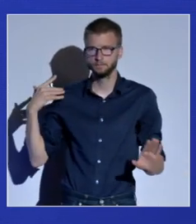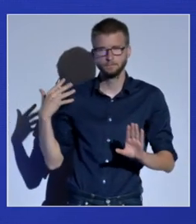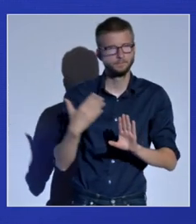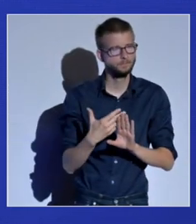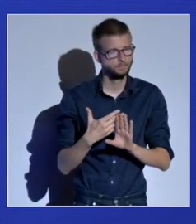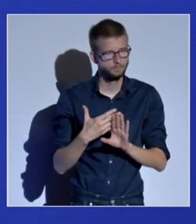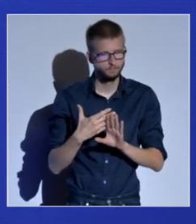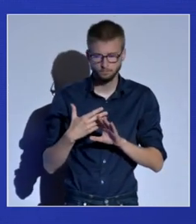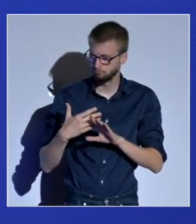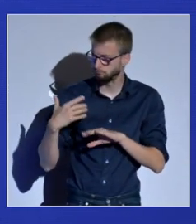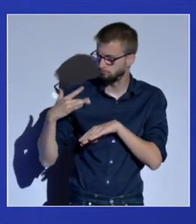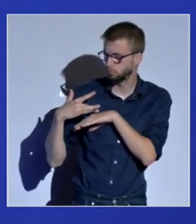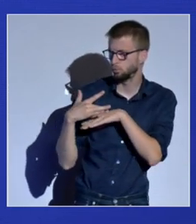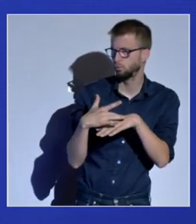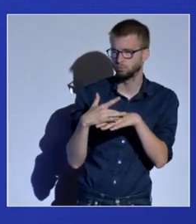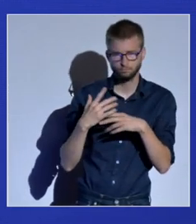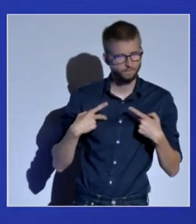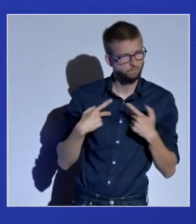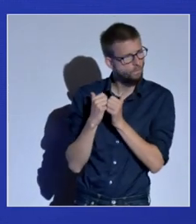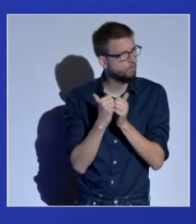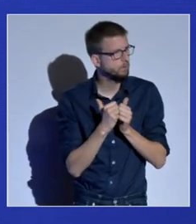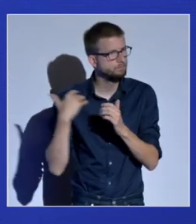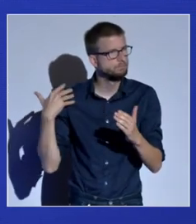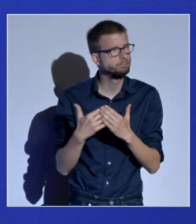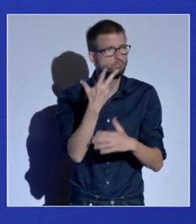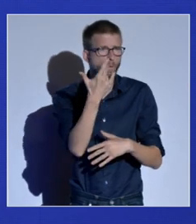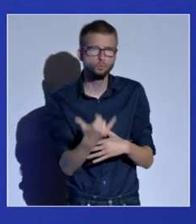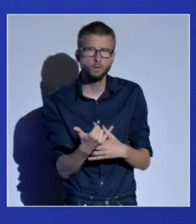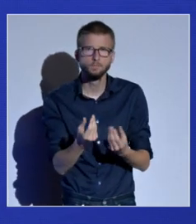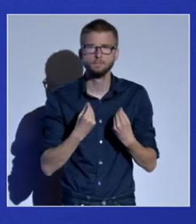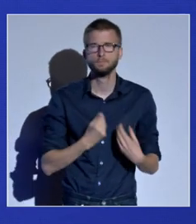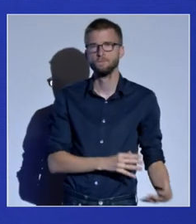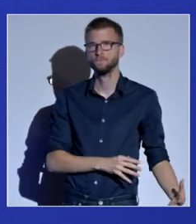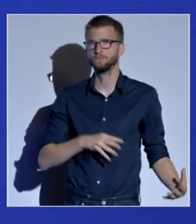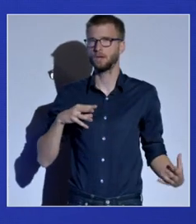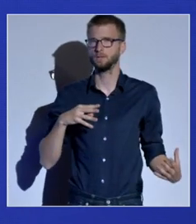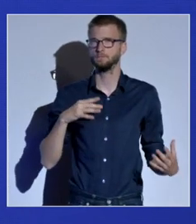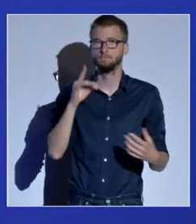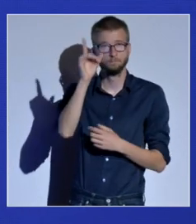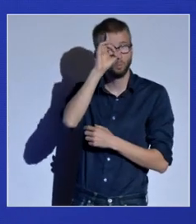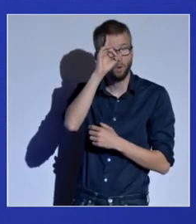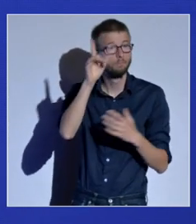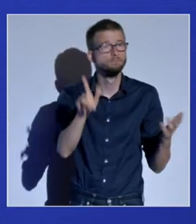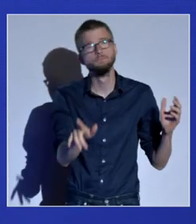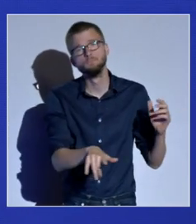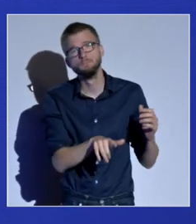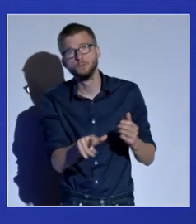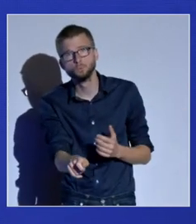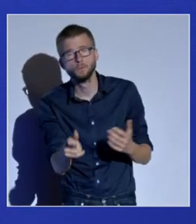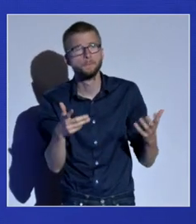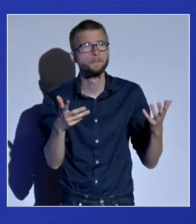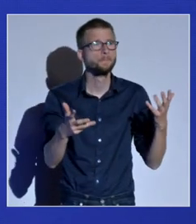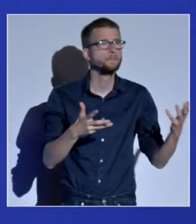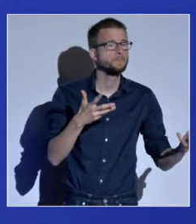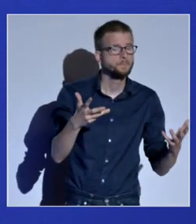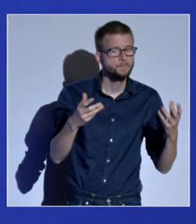ensemble pendant 3 jours. Je suis très fier parce que, naturellement, il y avait